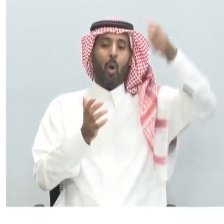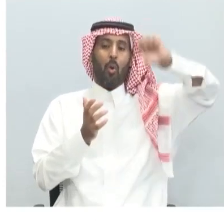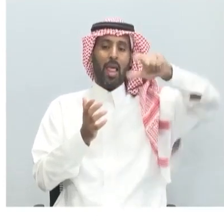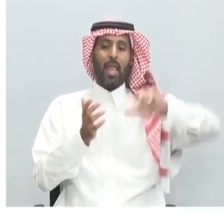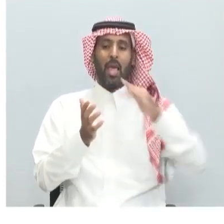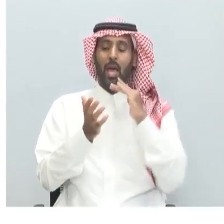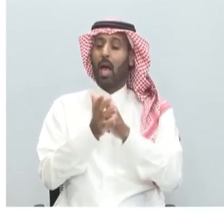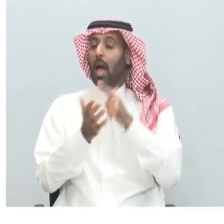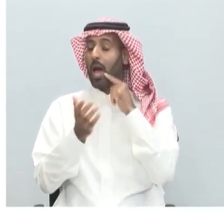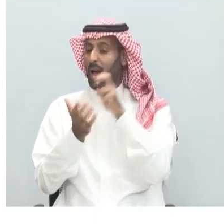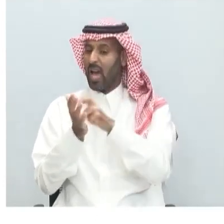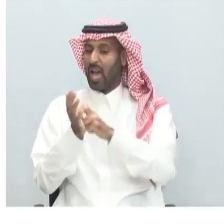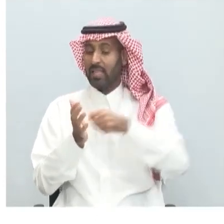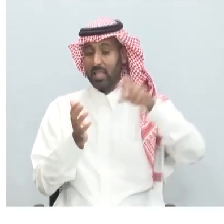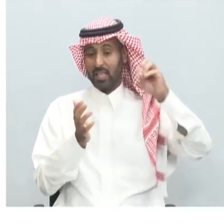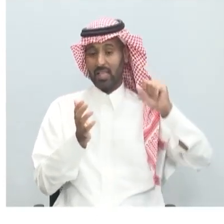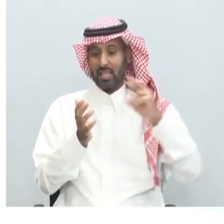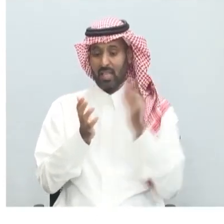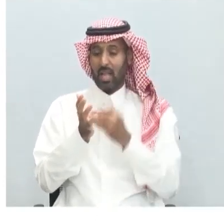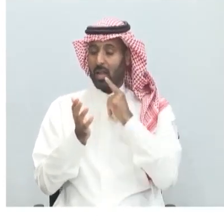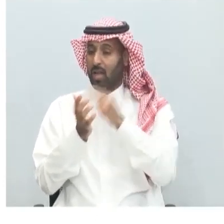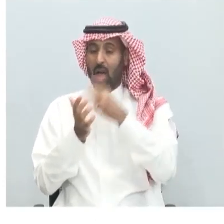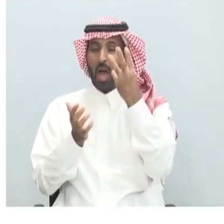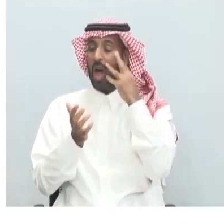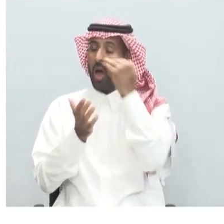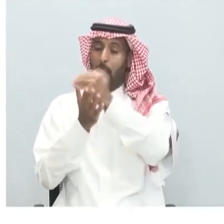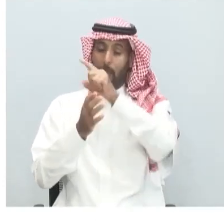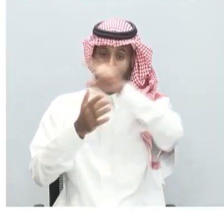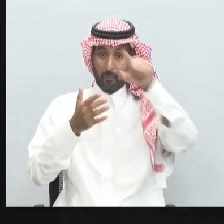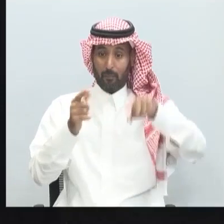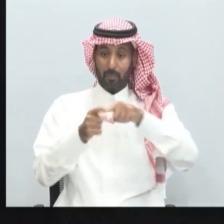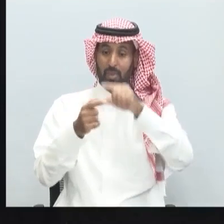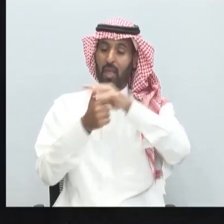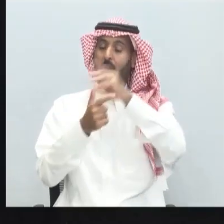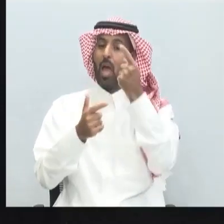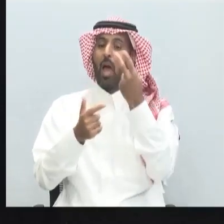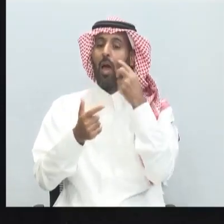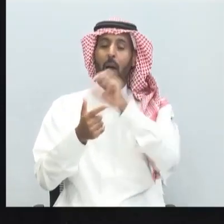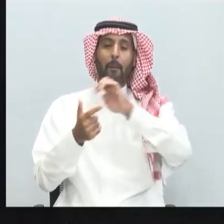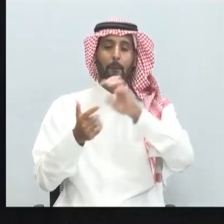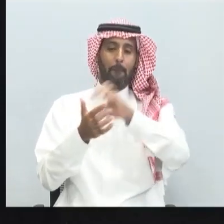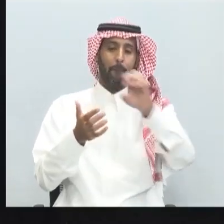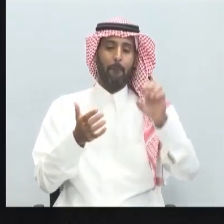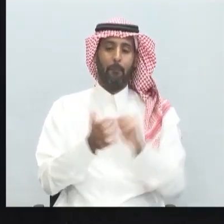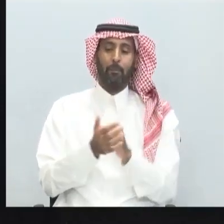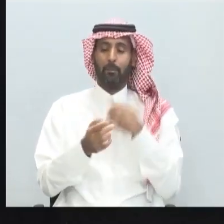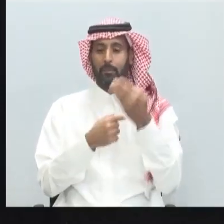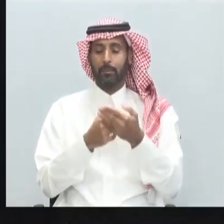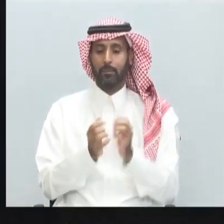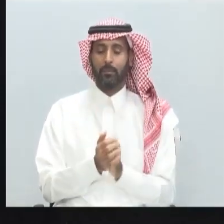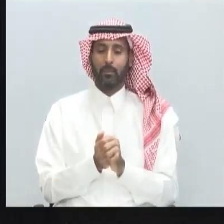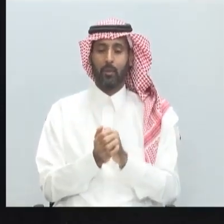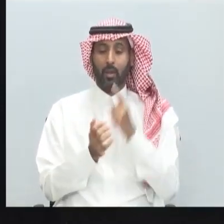هوند نبدا باذن الله في رسم مربعات المستويات والترميز الالكتروني ويكون تكمله الدرس في الحصه القادمه باذن الله